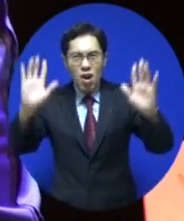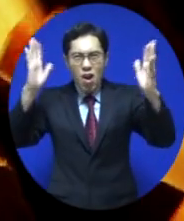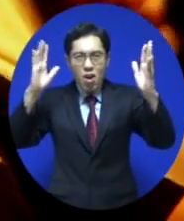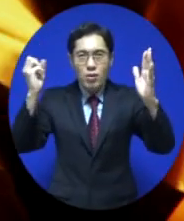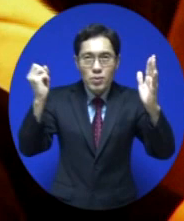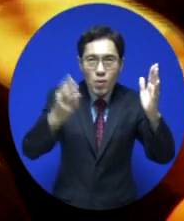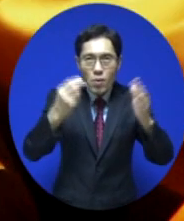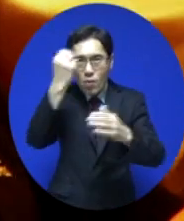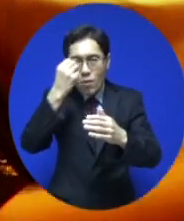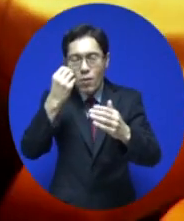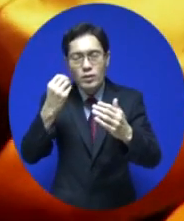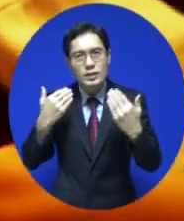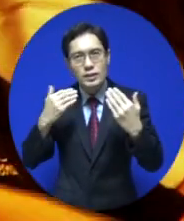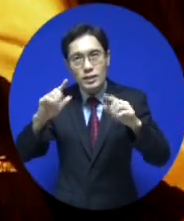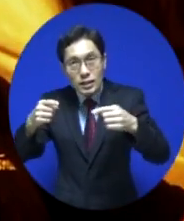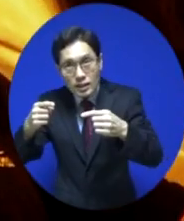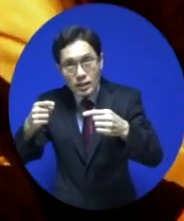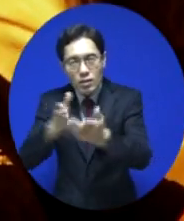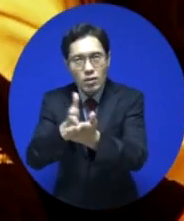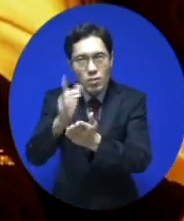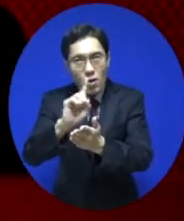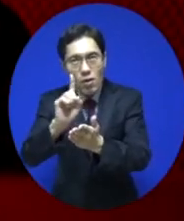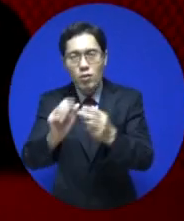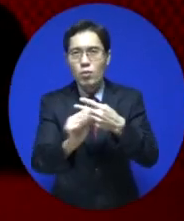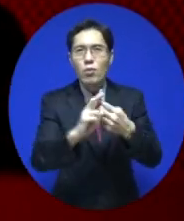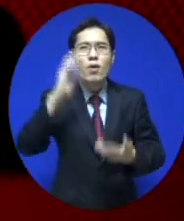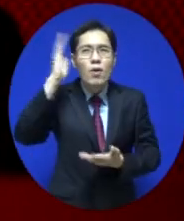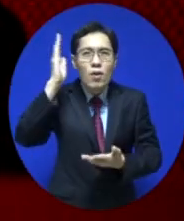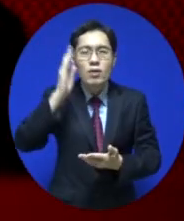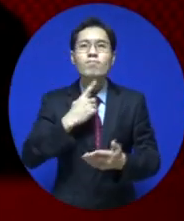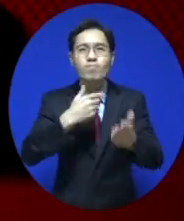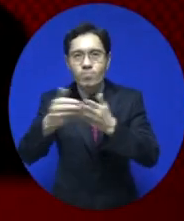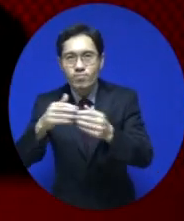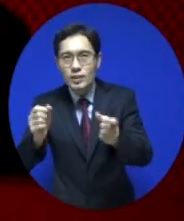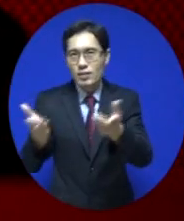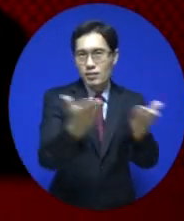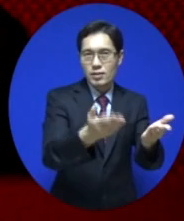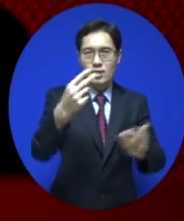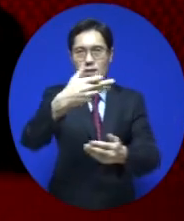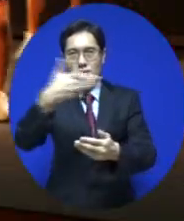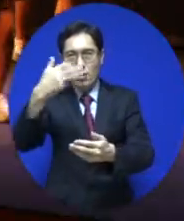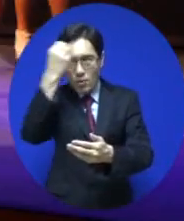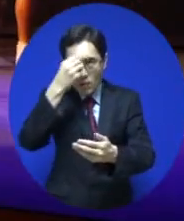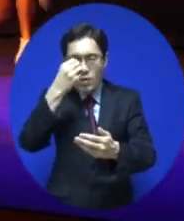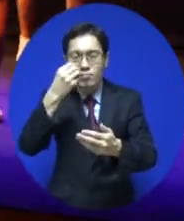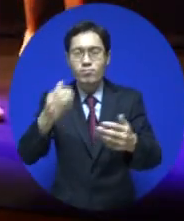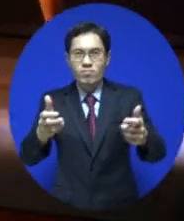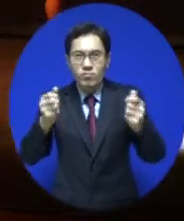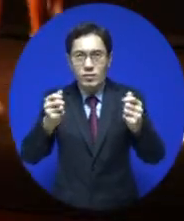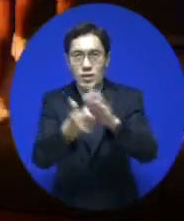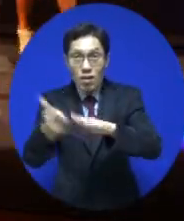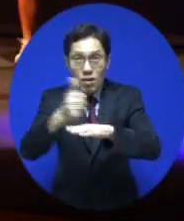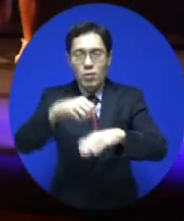현장이자 고교 선택을 앞두고 있는 중학생들에게는 실질적인 진로 선택 체험의 기회. 2018 고졸 성공